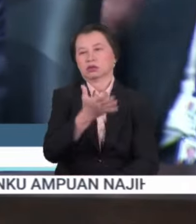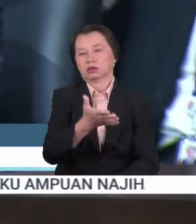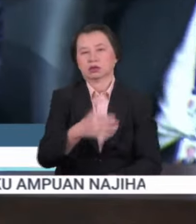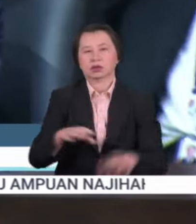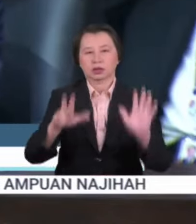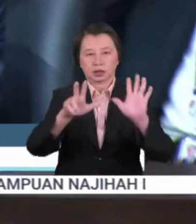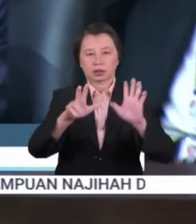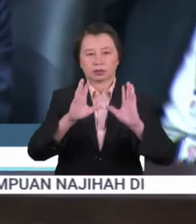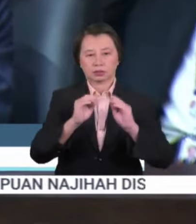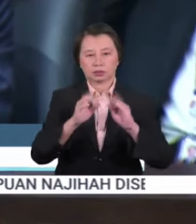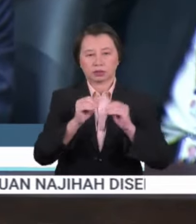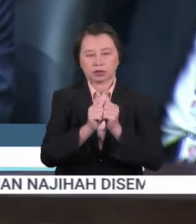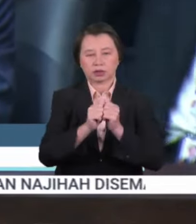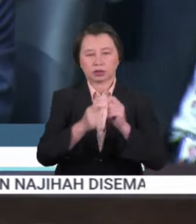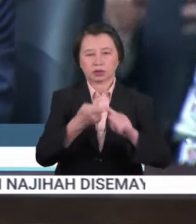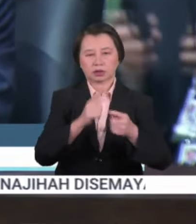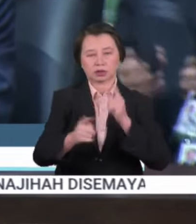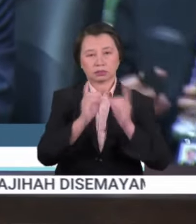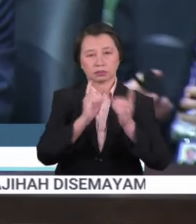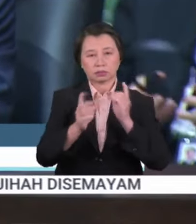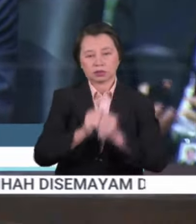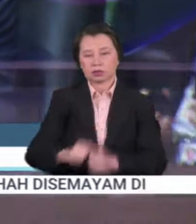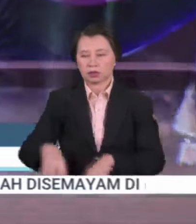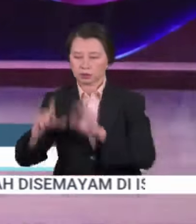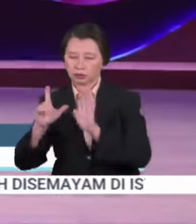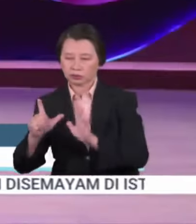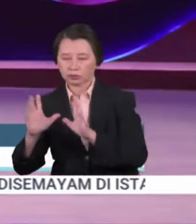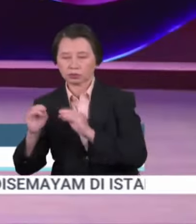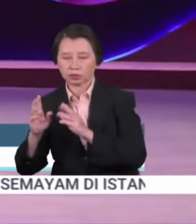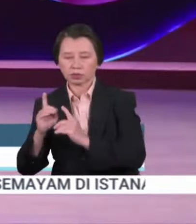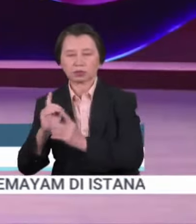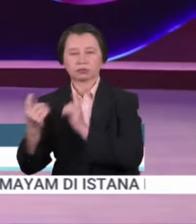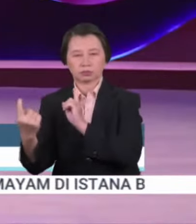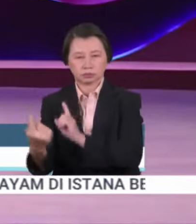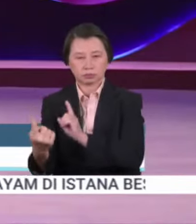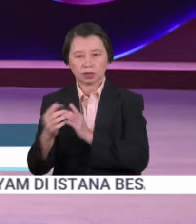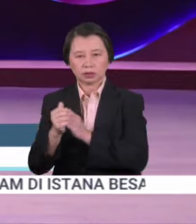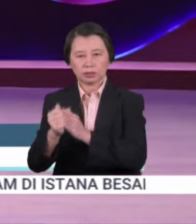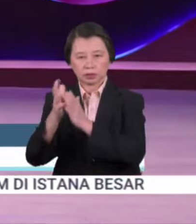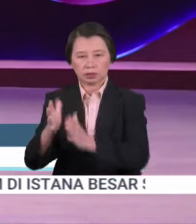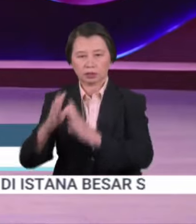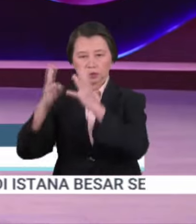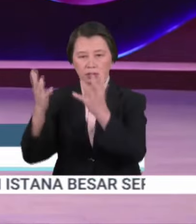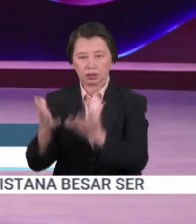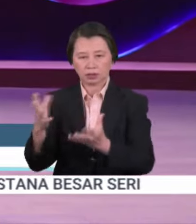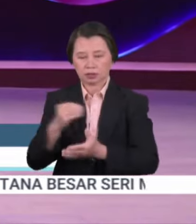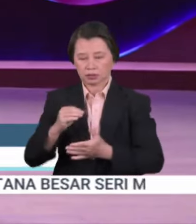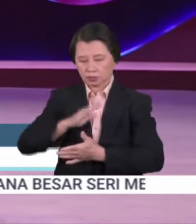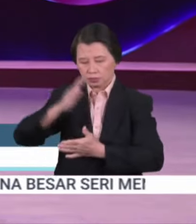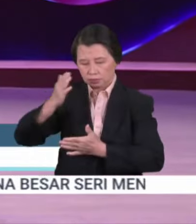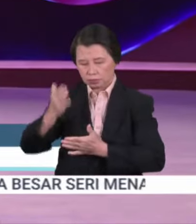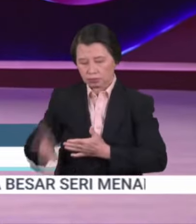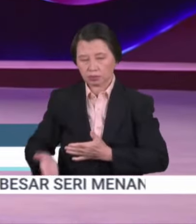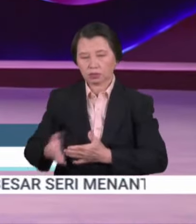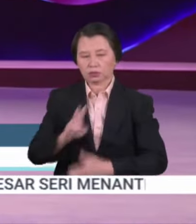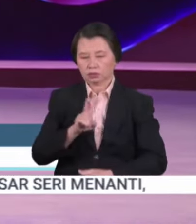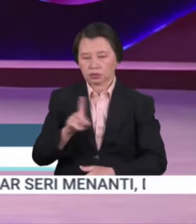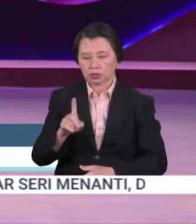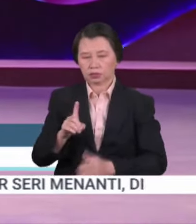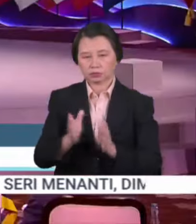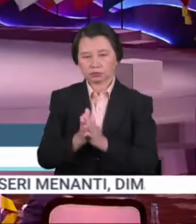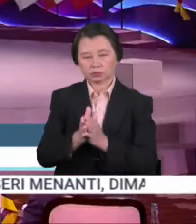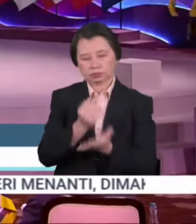mesyuarat dengan rakan-rakan dialog Asia serta tujuh mesyuarat dua Hala dengan pemimpin-pemimpin dunia serta memuktamadkan 91 dokumen